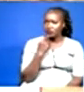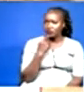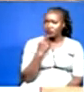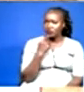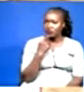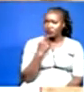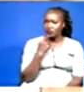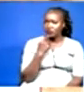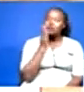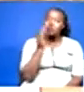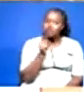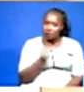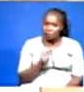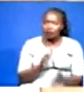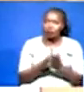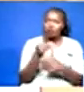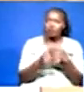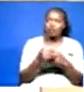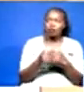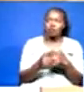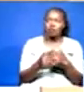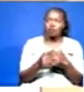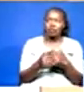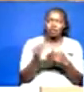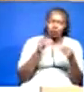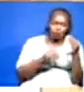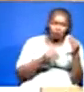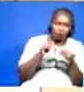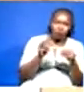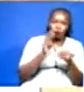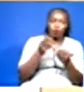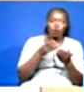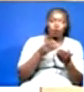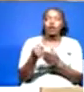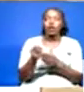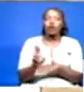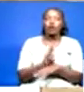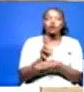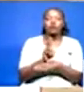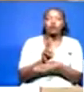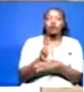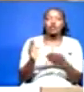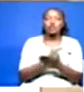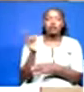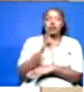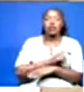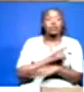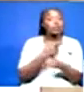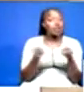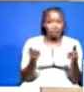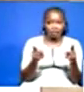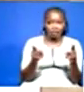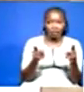Ajuza huyu pamoja na majirani wake walichanga na kununua maji ambayo watatumia kwa siku kadhaa. Hata hivyo, maji